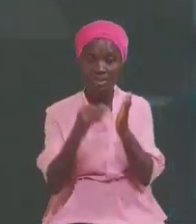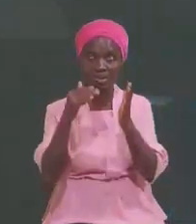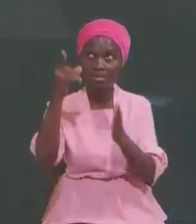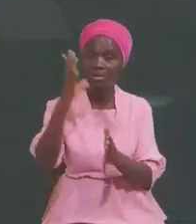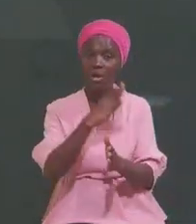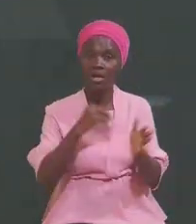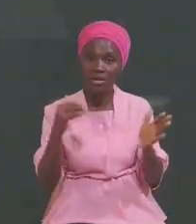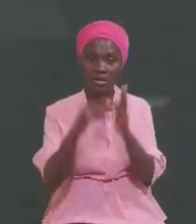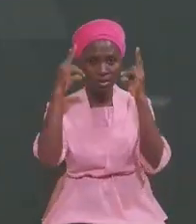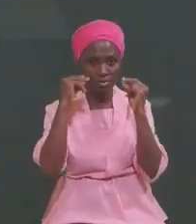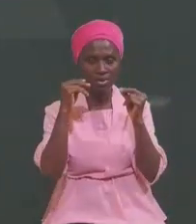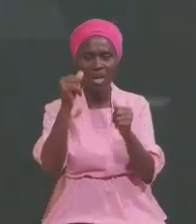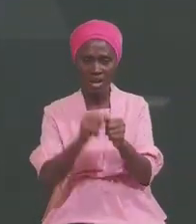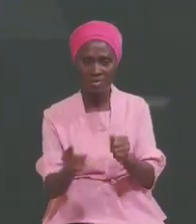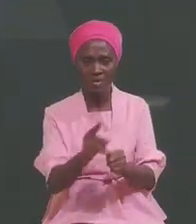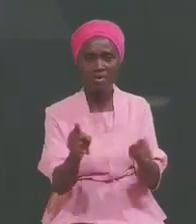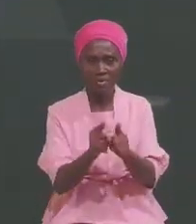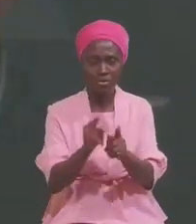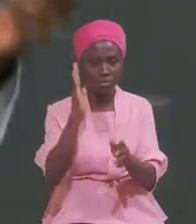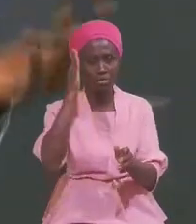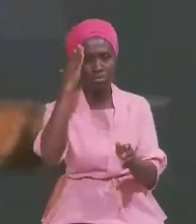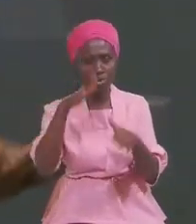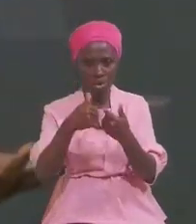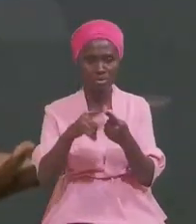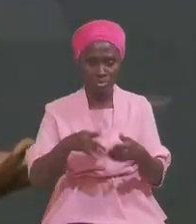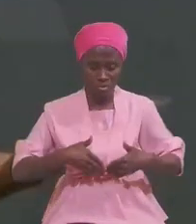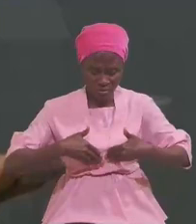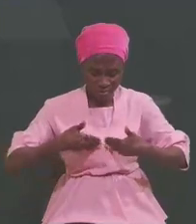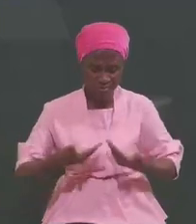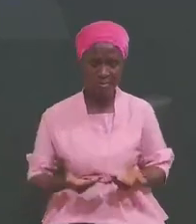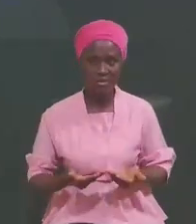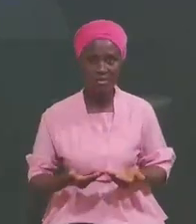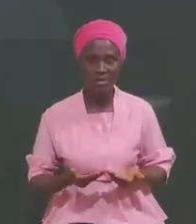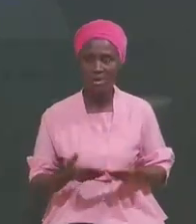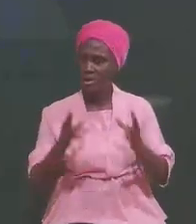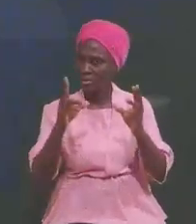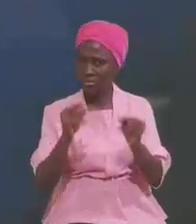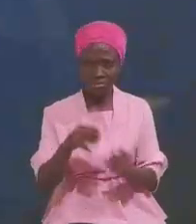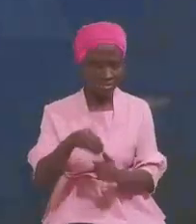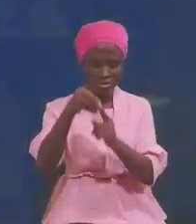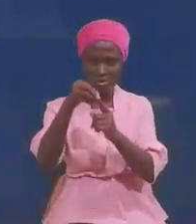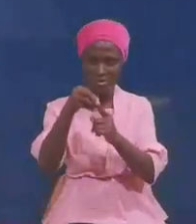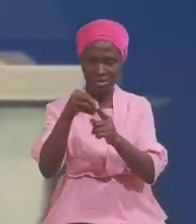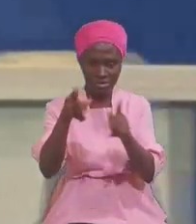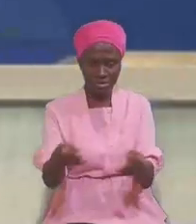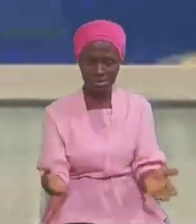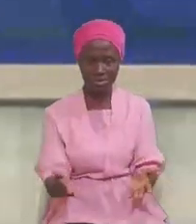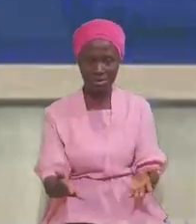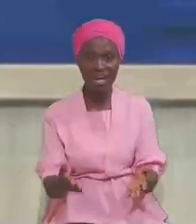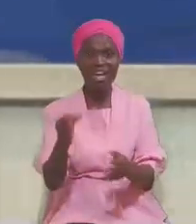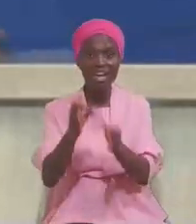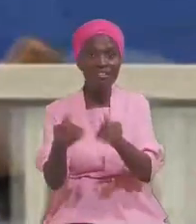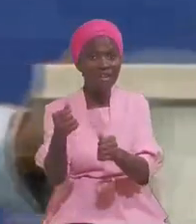comment confesser. Il n'y a pas une spécialité ici. Si tout le monde savait comment